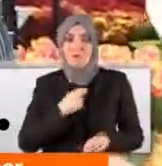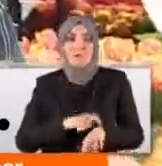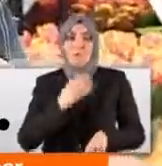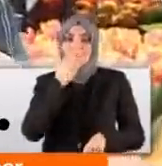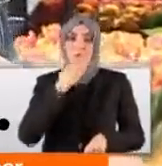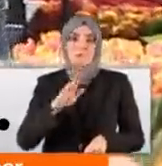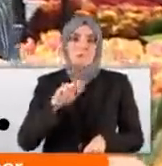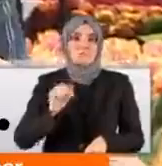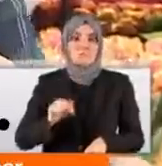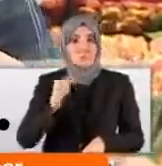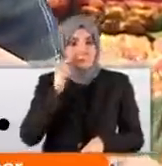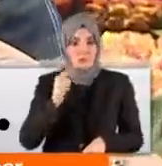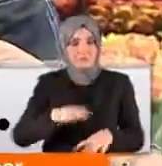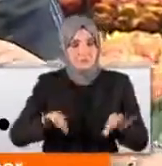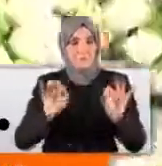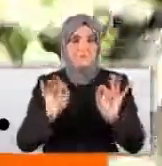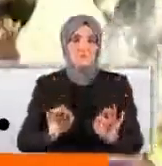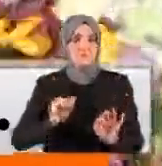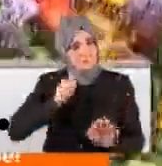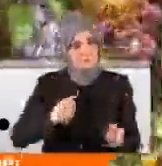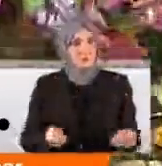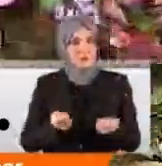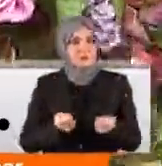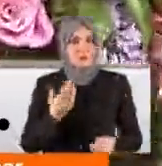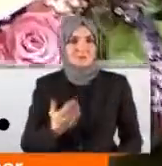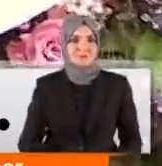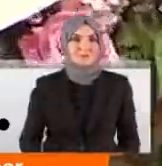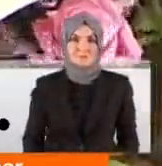bugün hazırlamaya başladık Ve yarın da çalışacağız